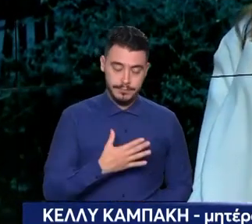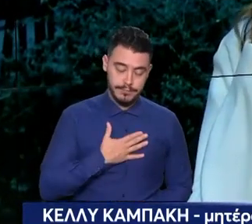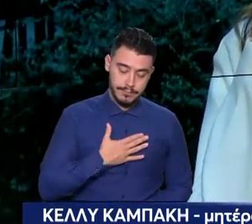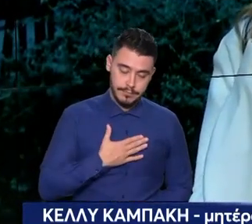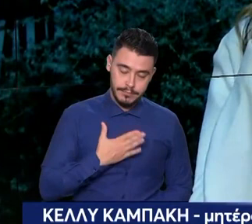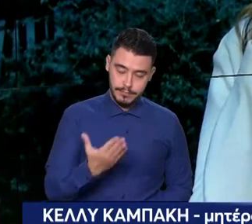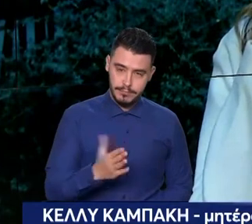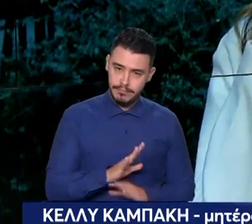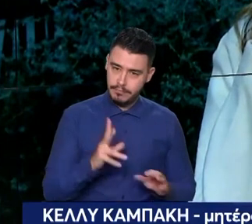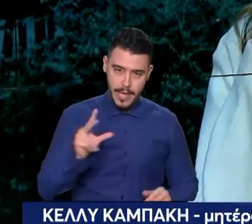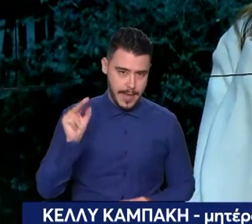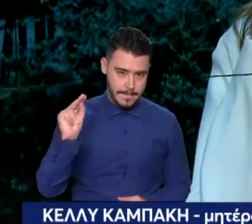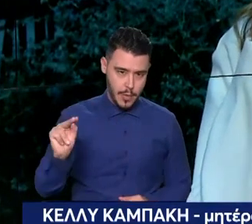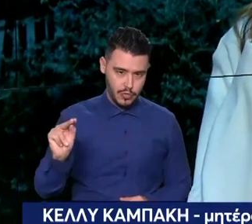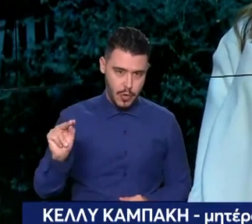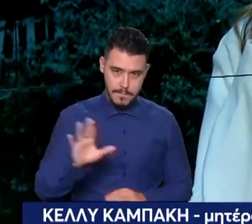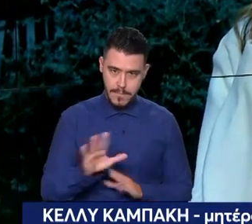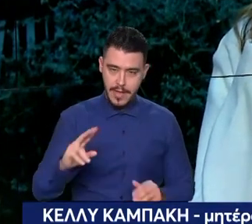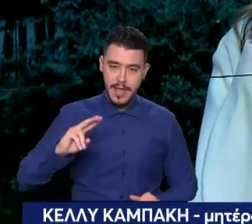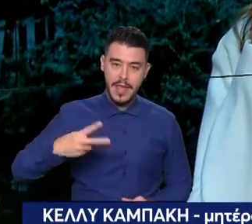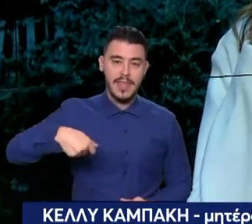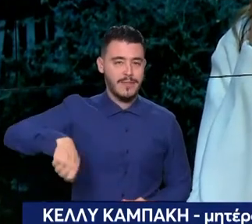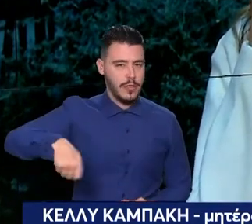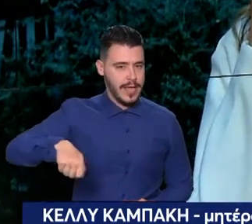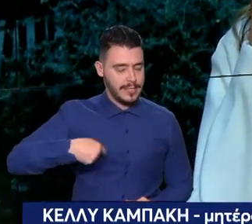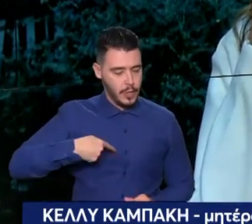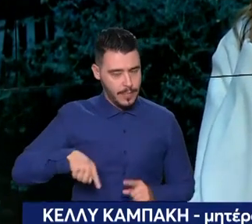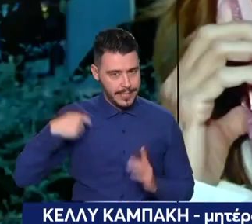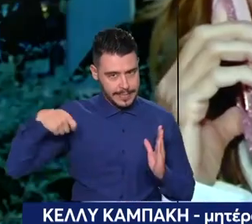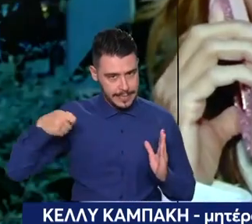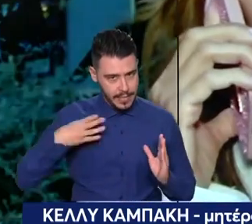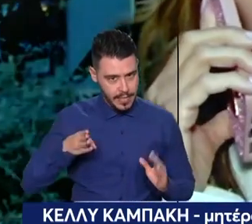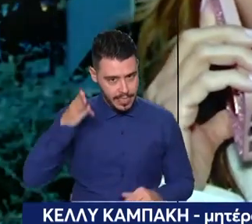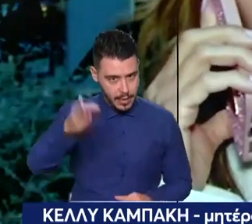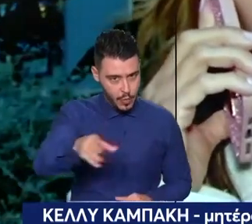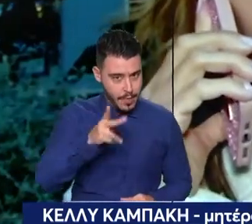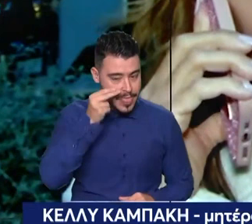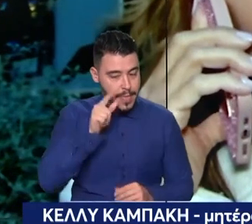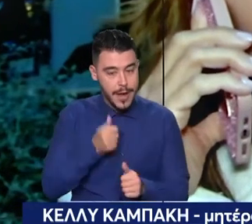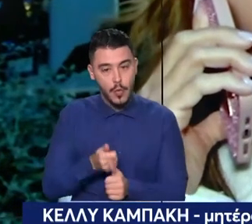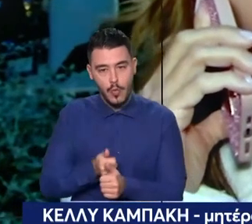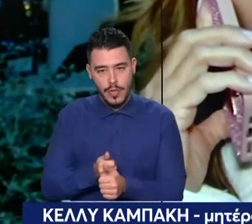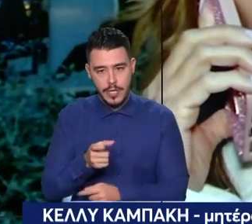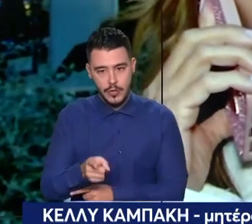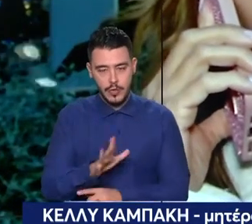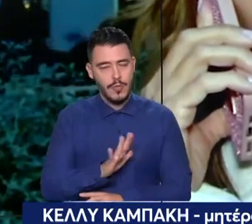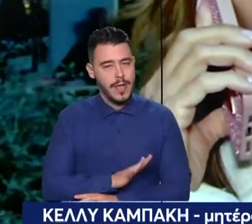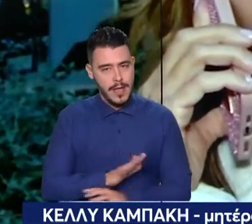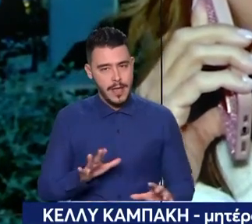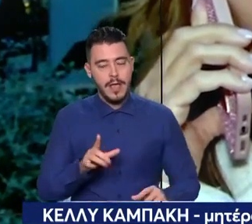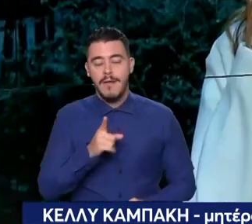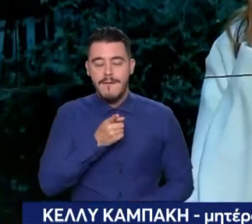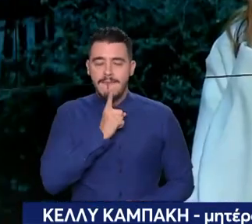είχαμε κάνει και την προηγούμενη φορά, ότι και στο εφετείο θα είμαστε εκεί και θα το παρακολουθήσουμε, γιατί κάποτε, και είναι τραγική